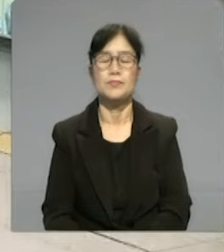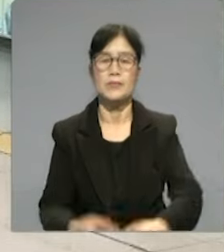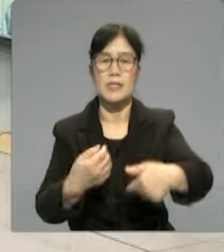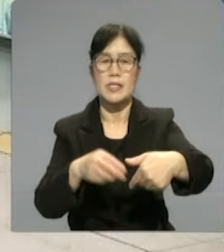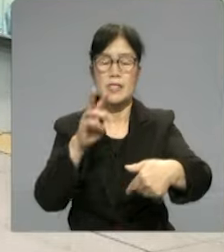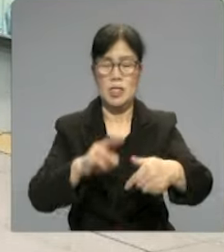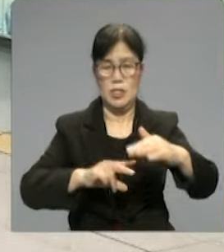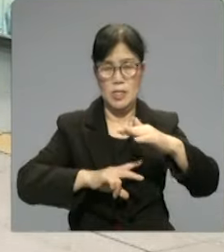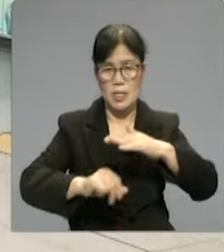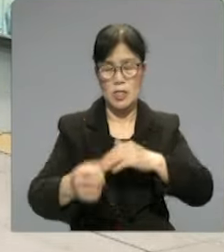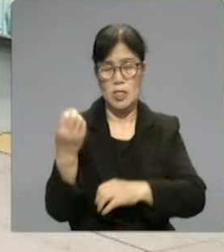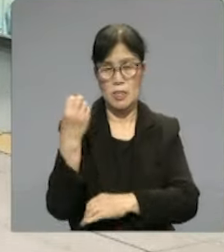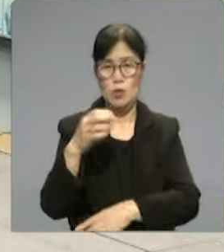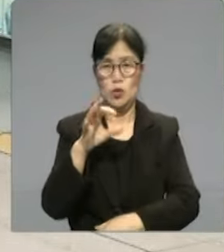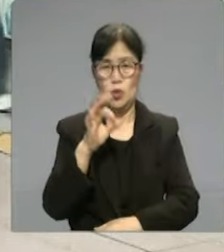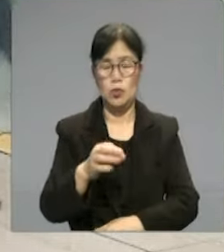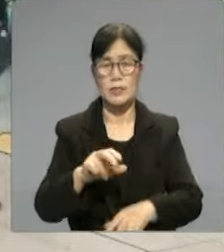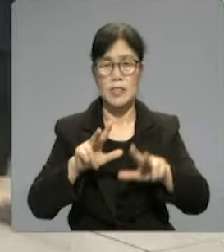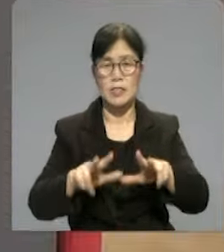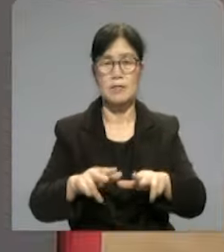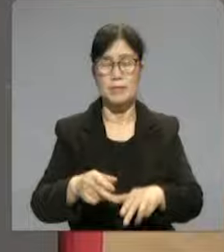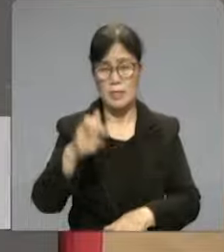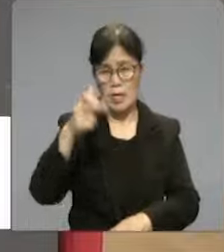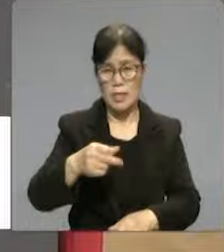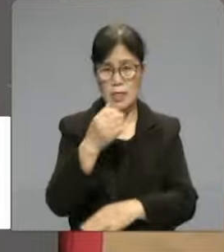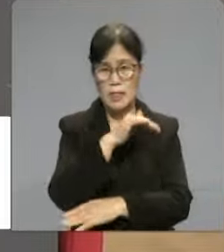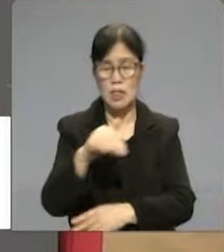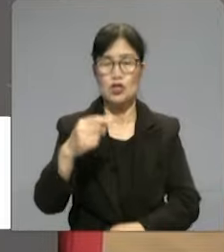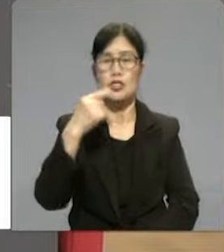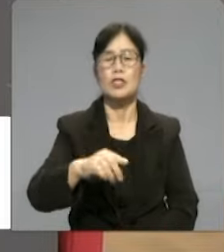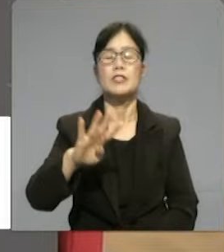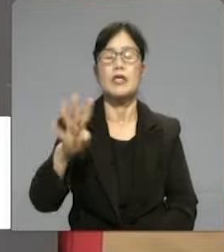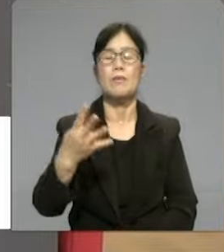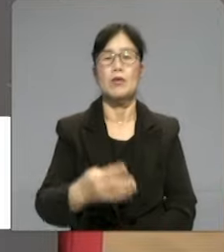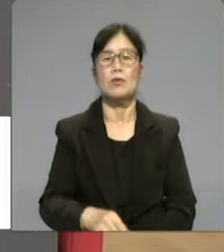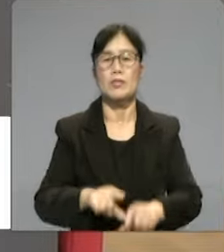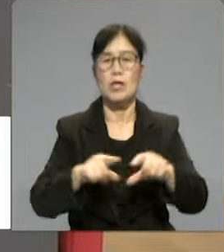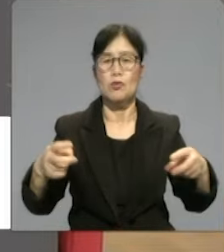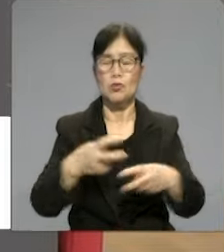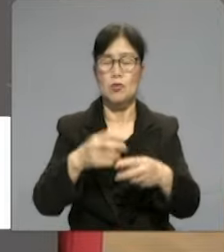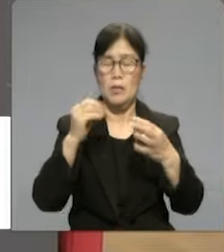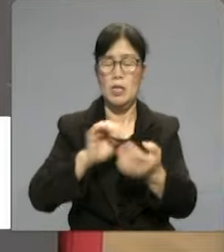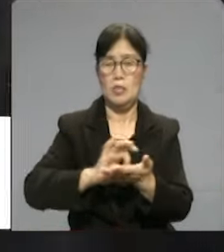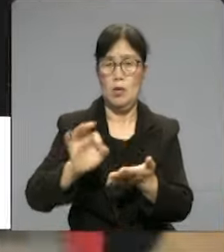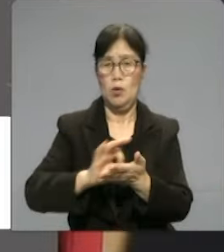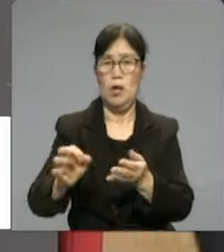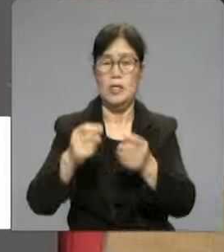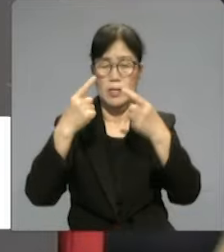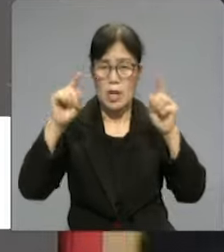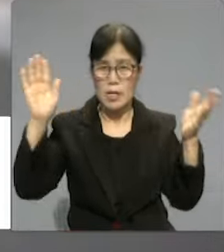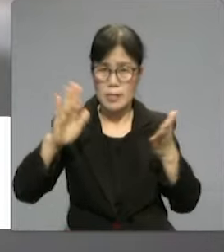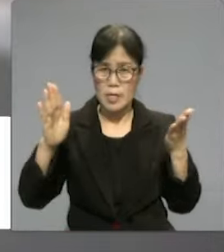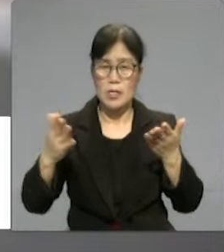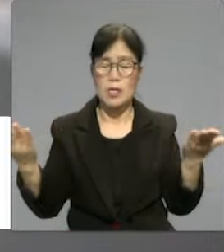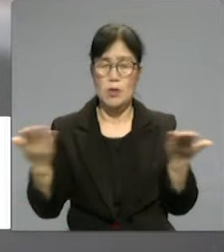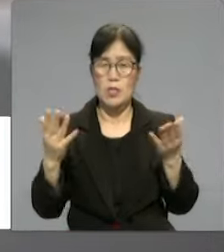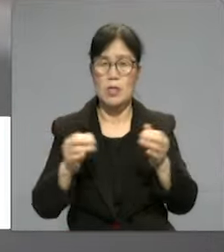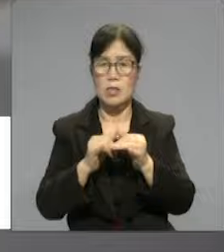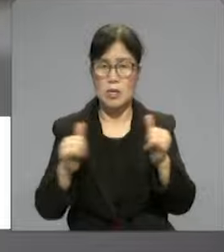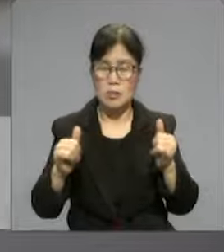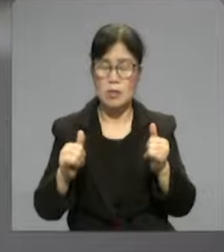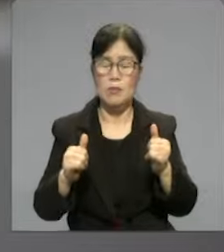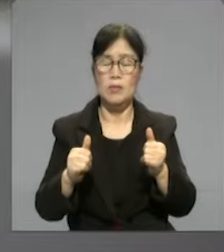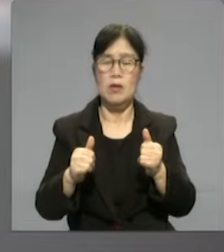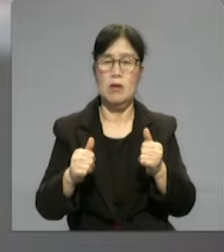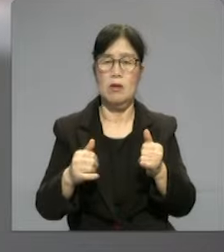인천 지하철 기본 요금은 현재 카드 기준 1,400원. 대중교통을 많이 이용하는 대학생과 직장인들에겐 적지